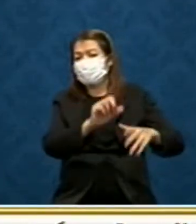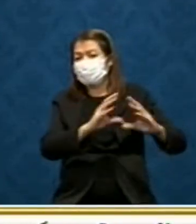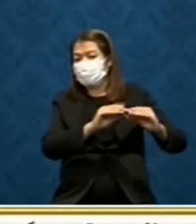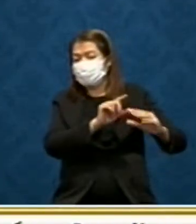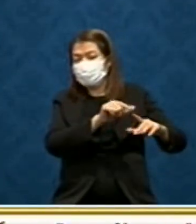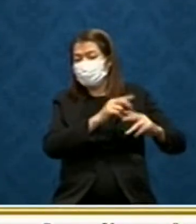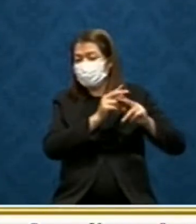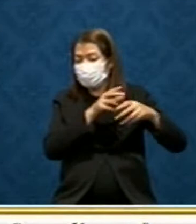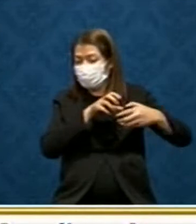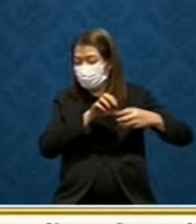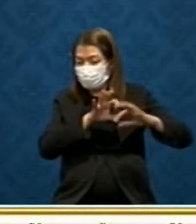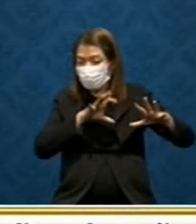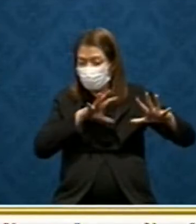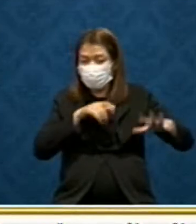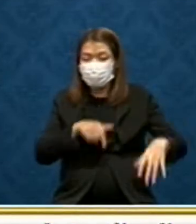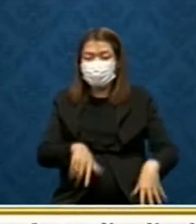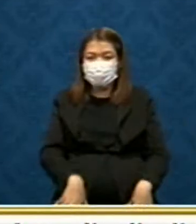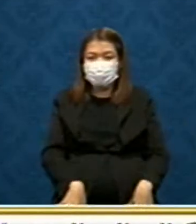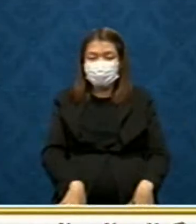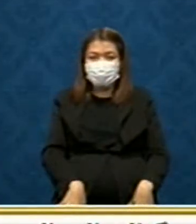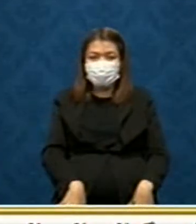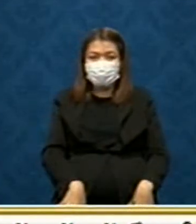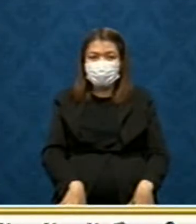เป็เรองขสภา